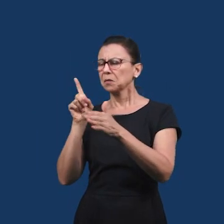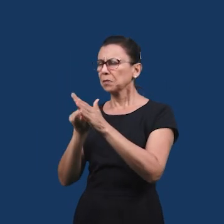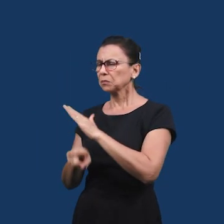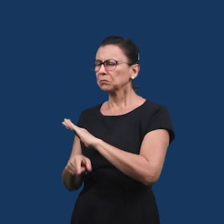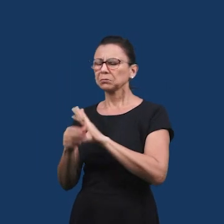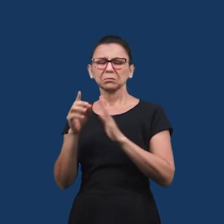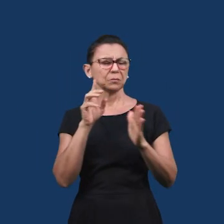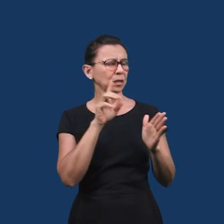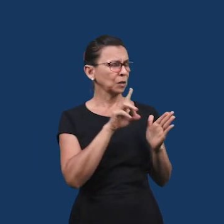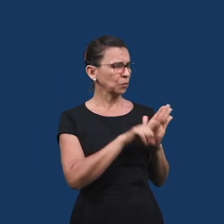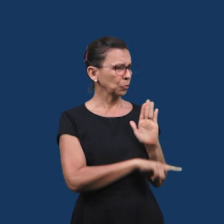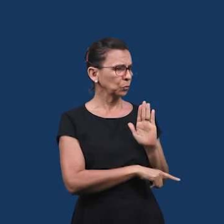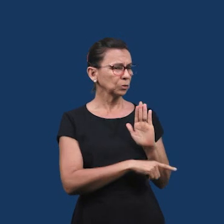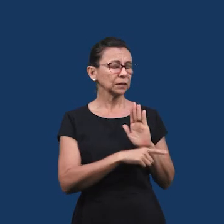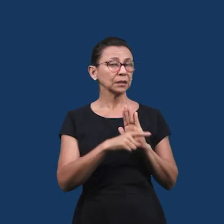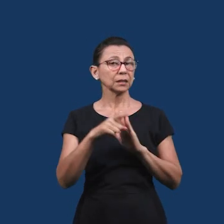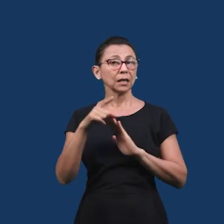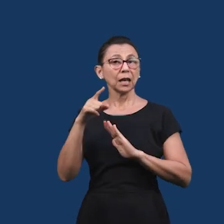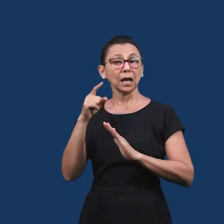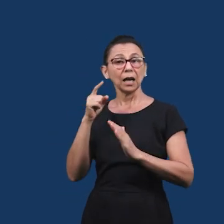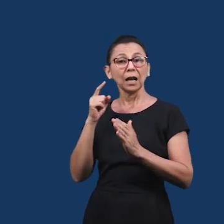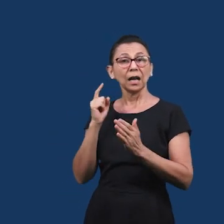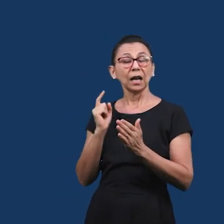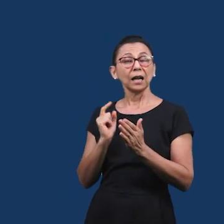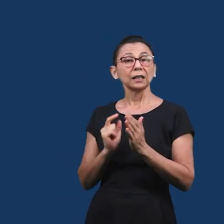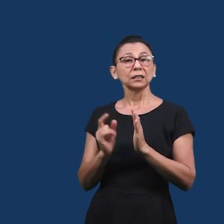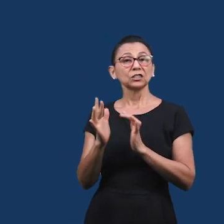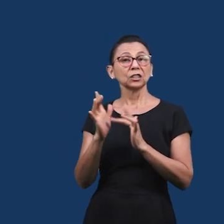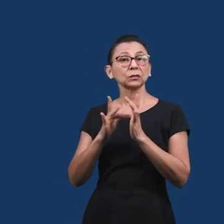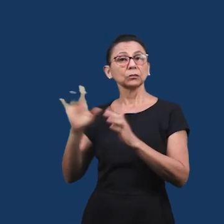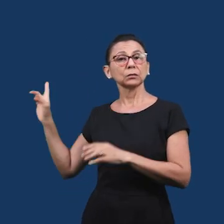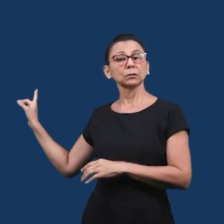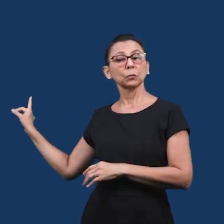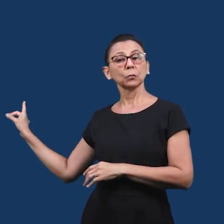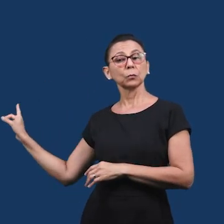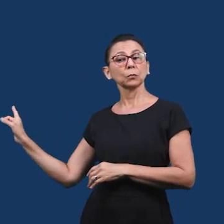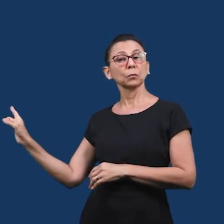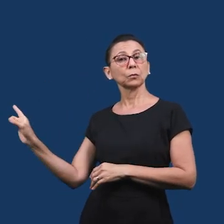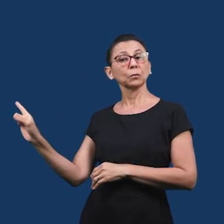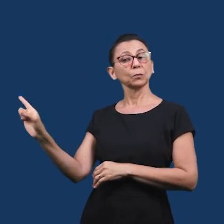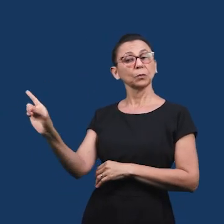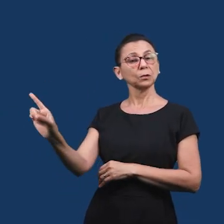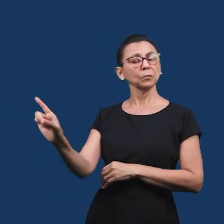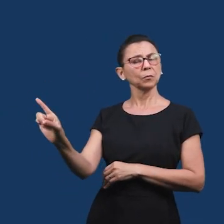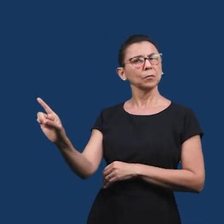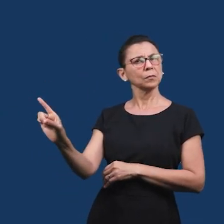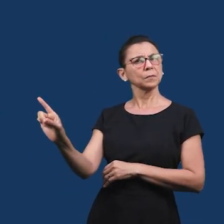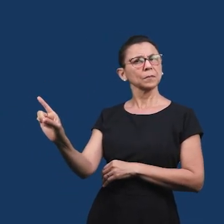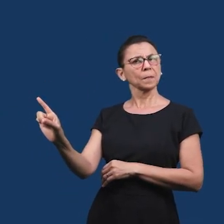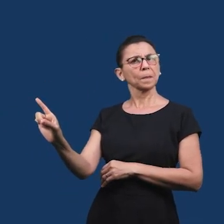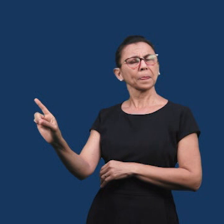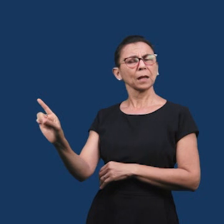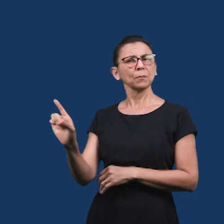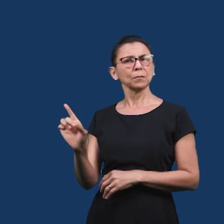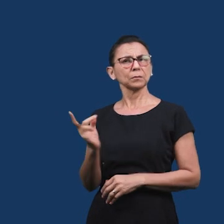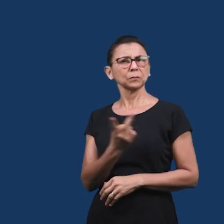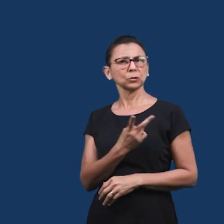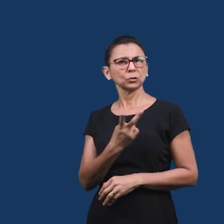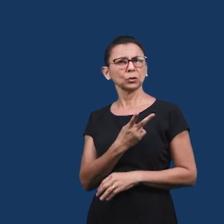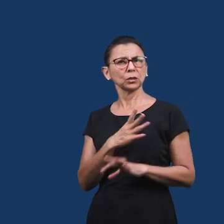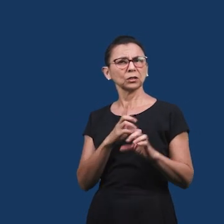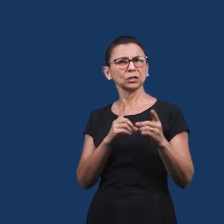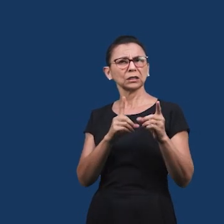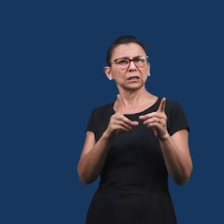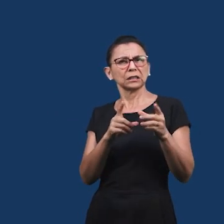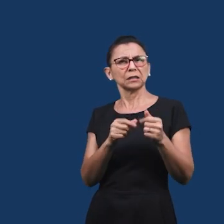parlaient et discutaient, Jésus s'approcha et fit route avec eux. mais leurs yeux étaient